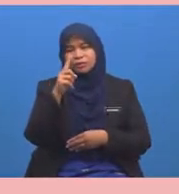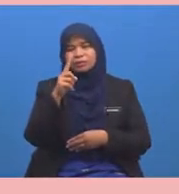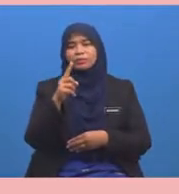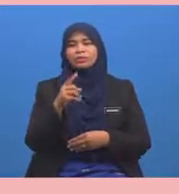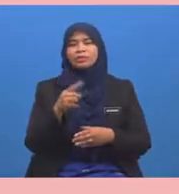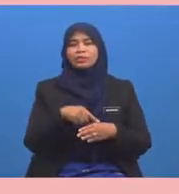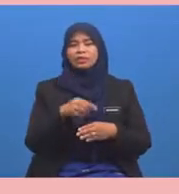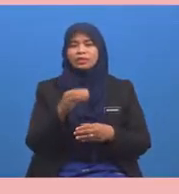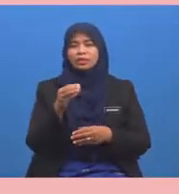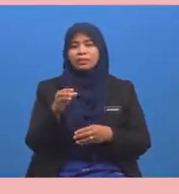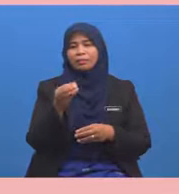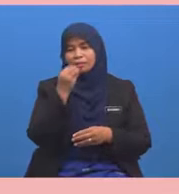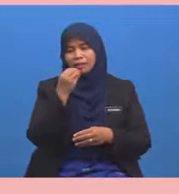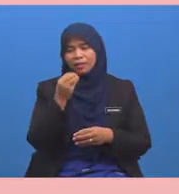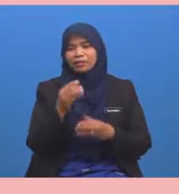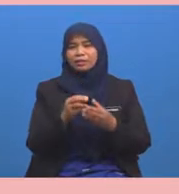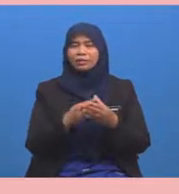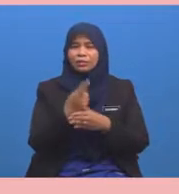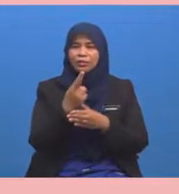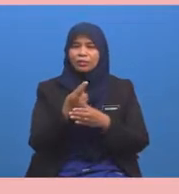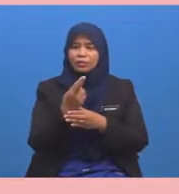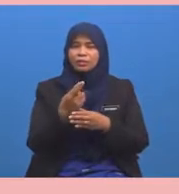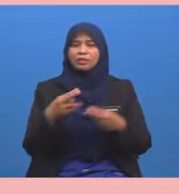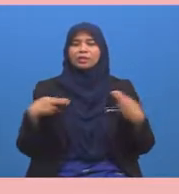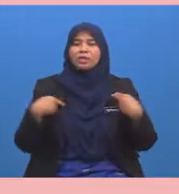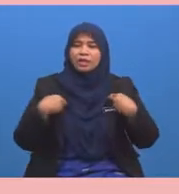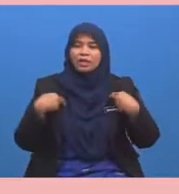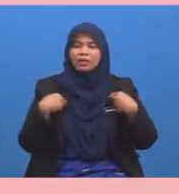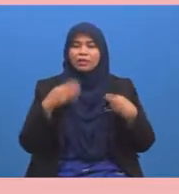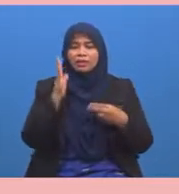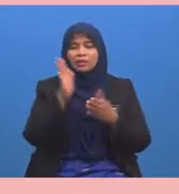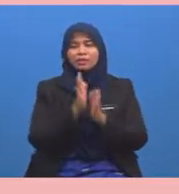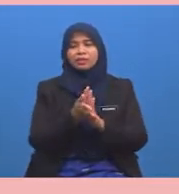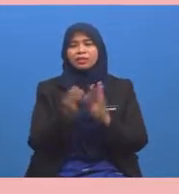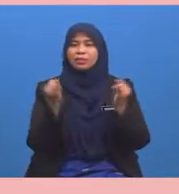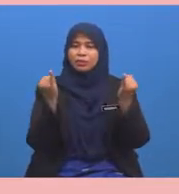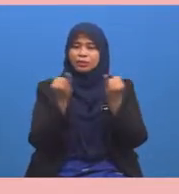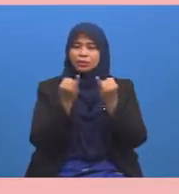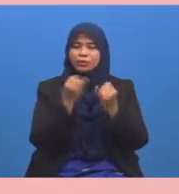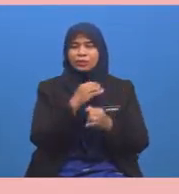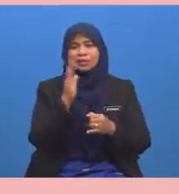diminum. Kesannya, haiwan ternakan menjadi kurus lalu mati.